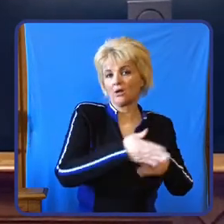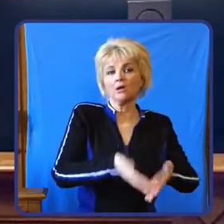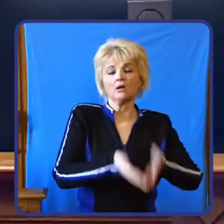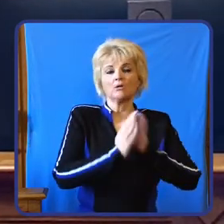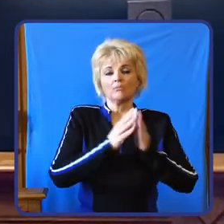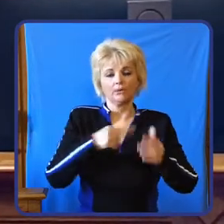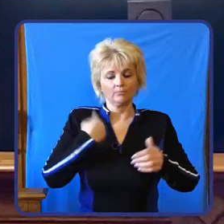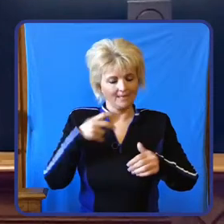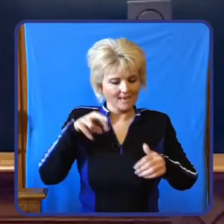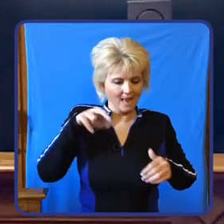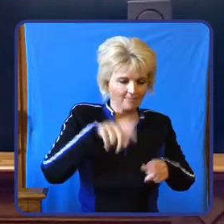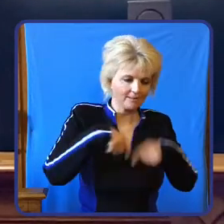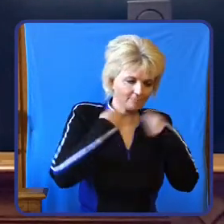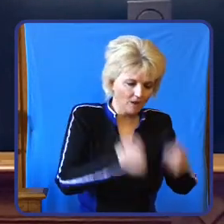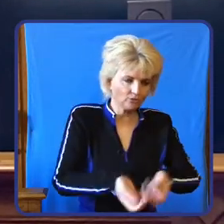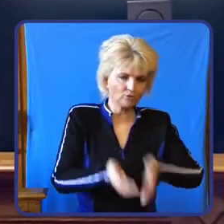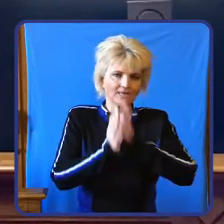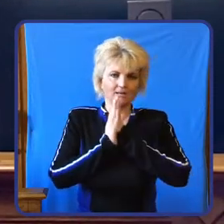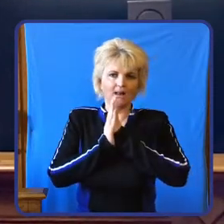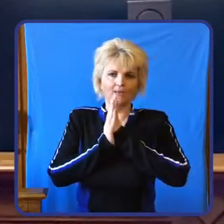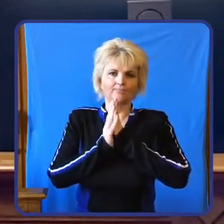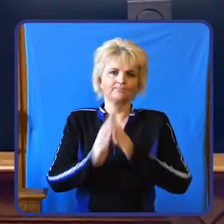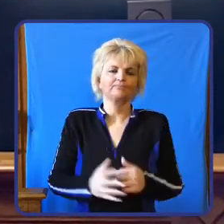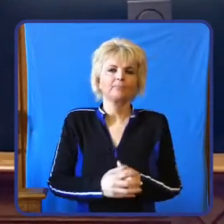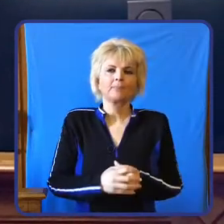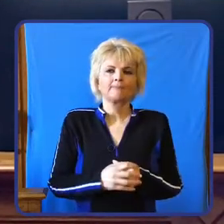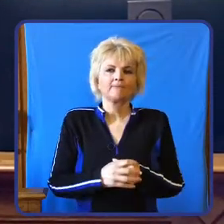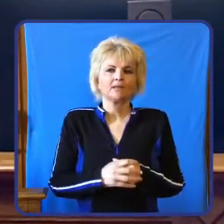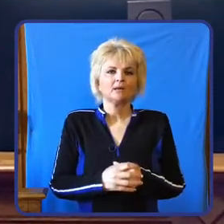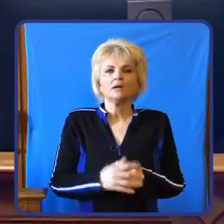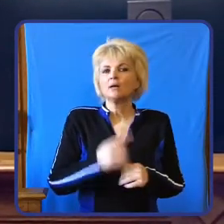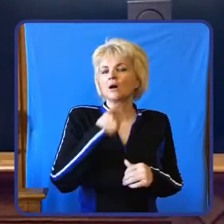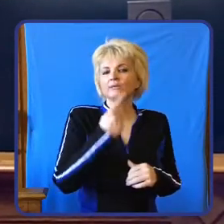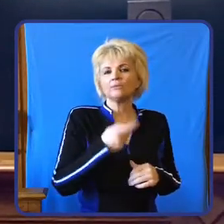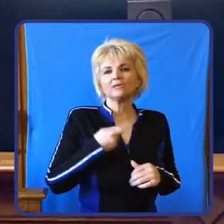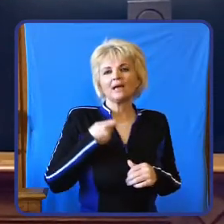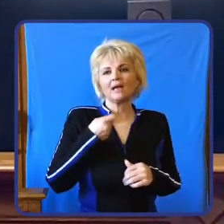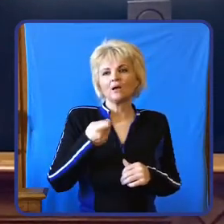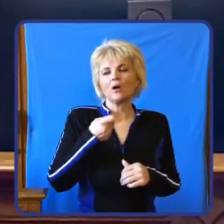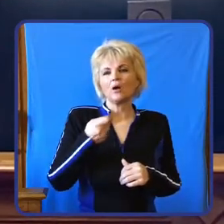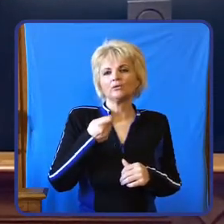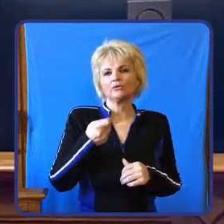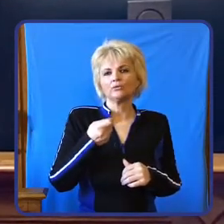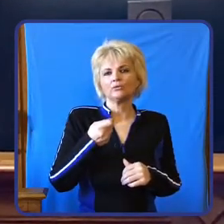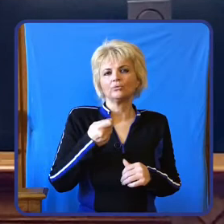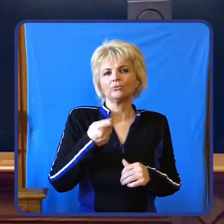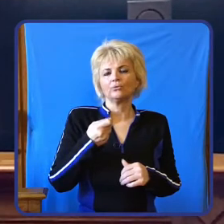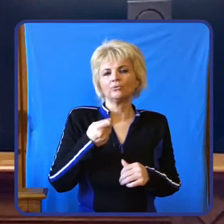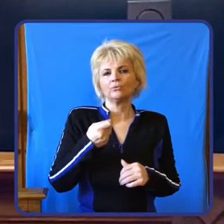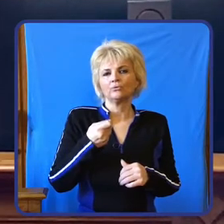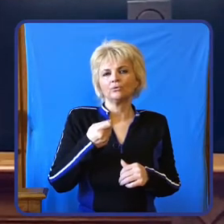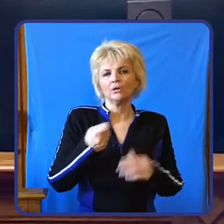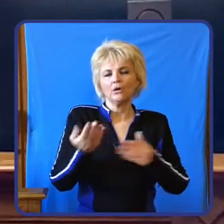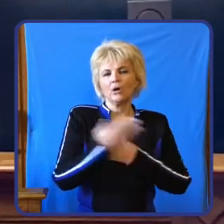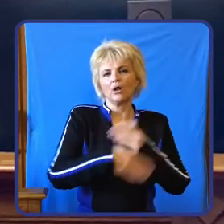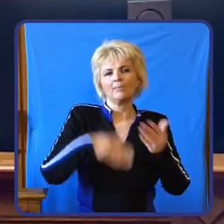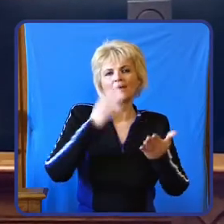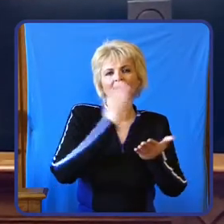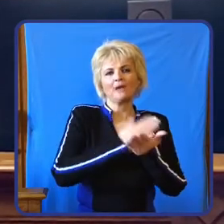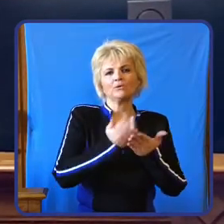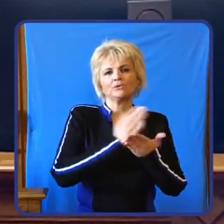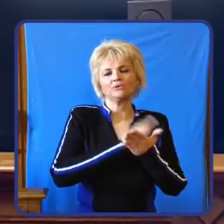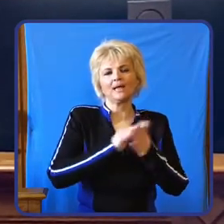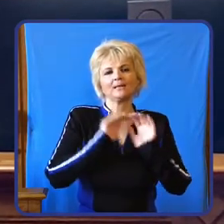mi elmentünk, beadtuk a kérelmünket. Azt mondták, adóerő alapján osztották el ezeket a támogatásokat. A